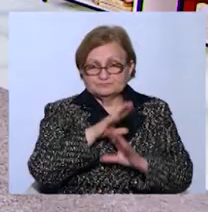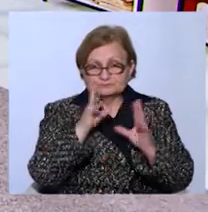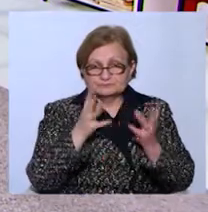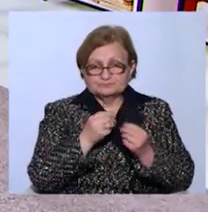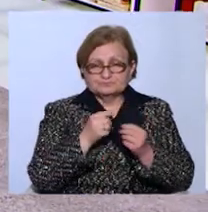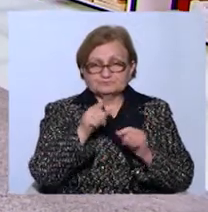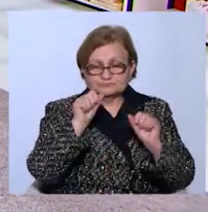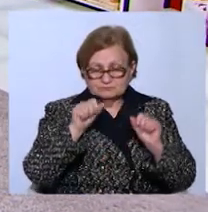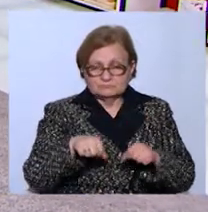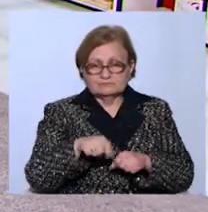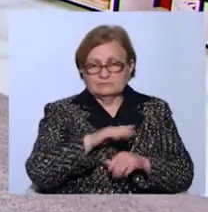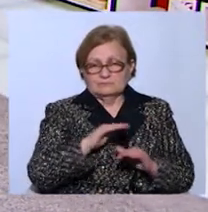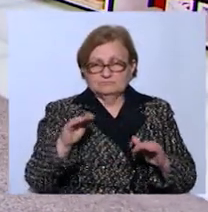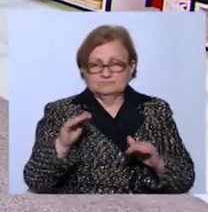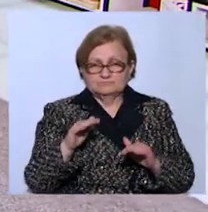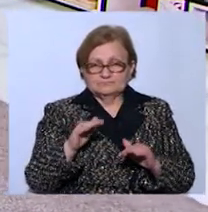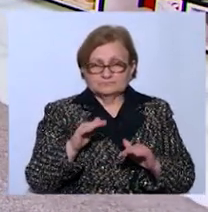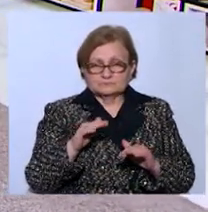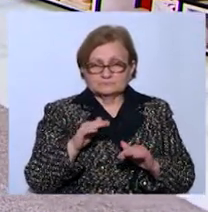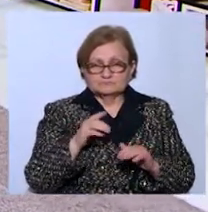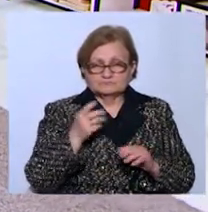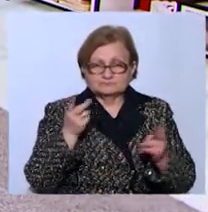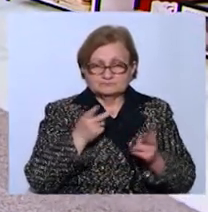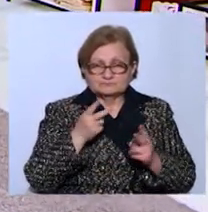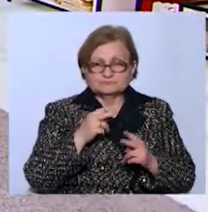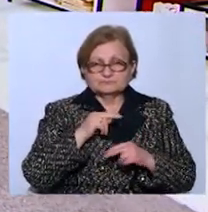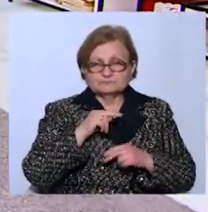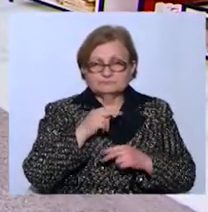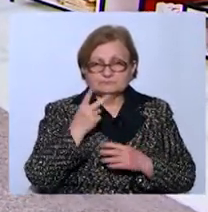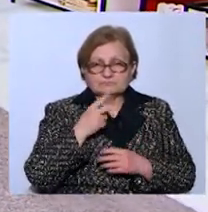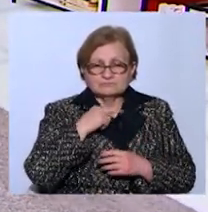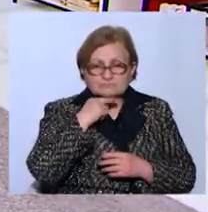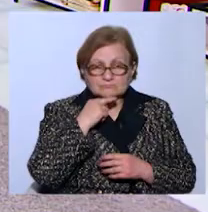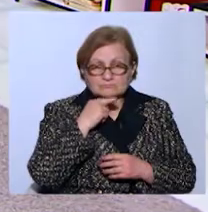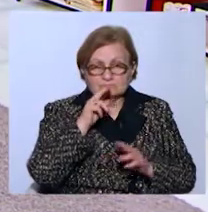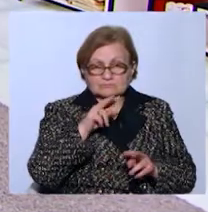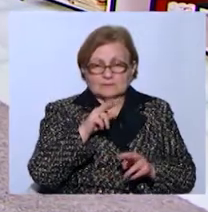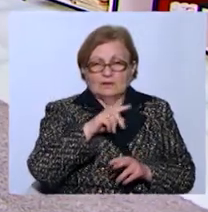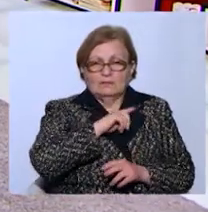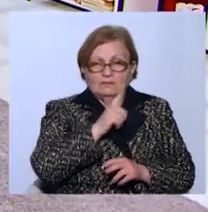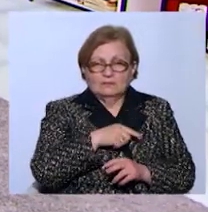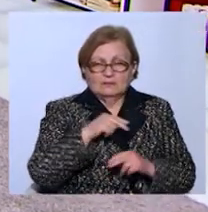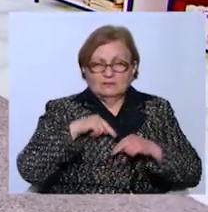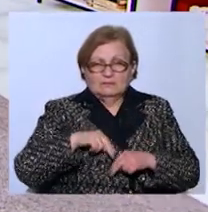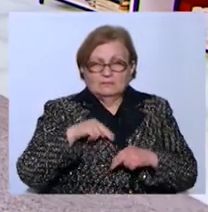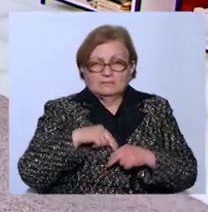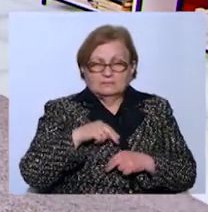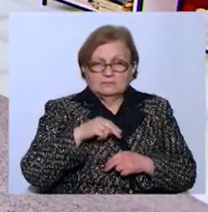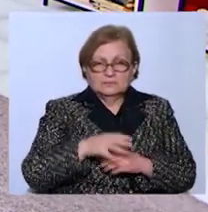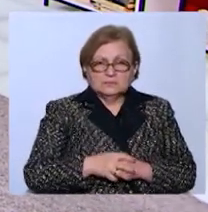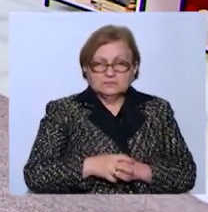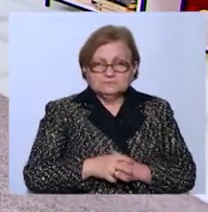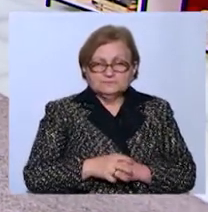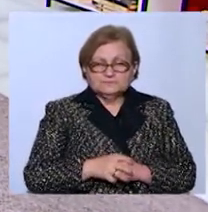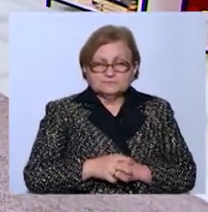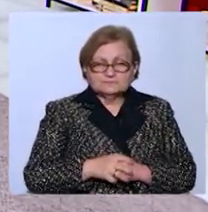ყველაფერს დაძლევთ, კიდევ ერთხელ გემეორებთ. აღონდ ამისათვის საჭიროა მონდომება და თქვენი ენერგია, შრომა, ონებრივი შრომა, რაც